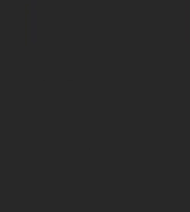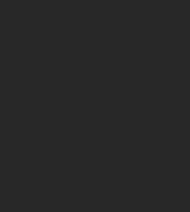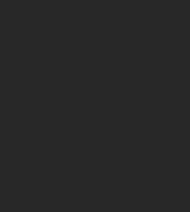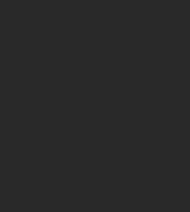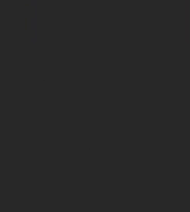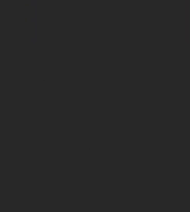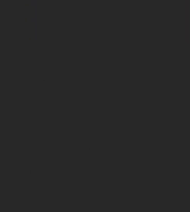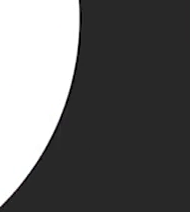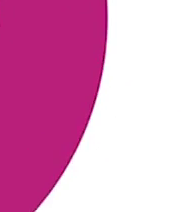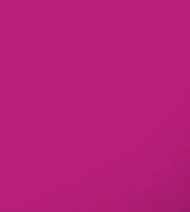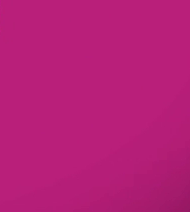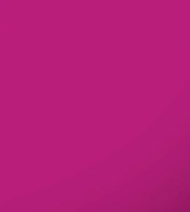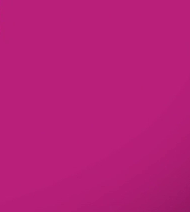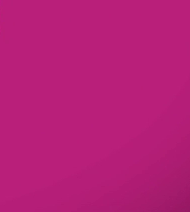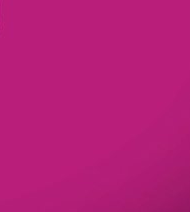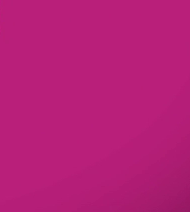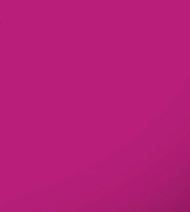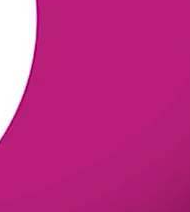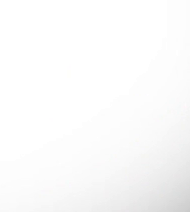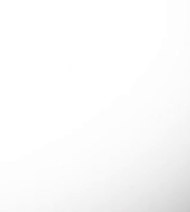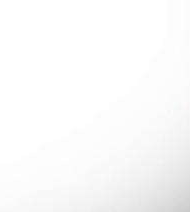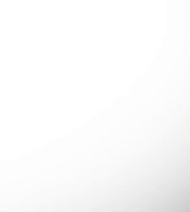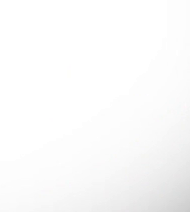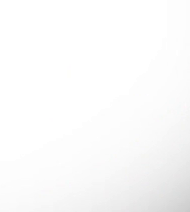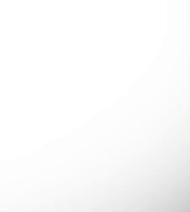Re, viss ēters ir te!